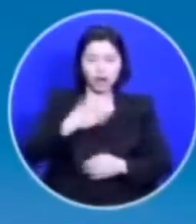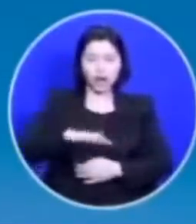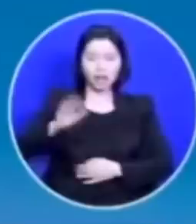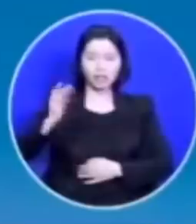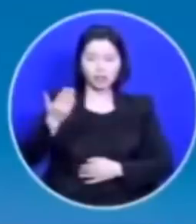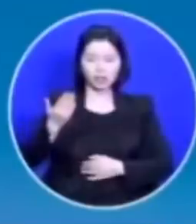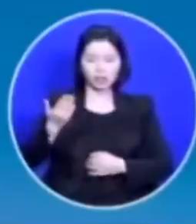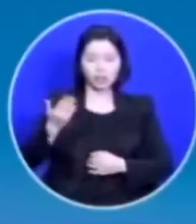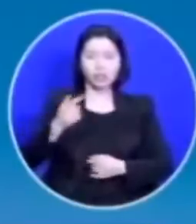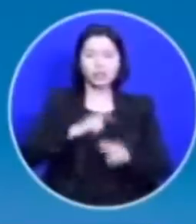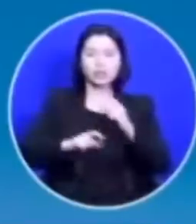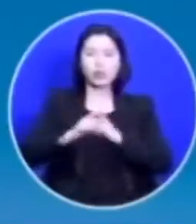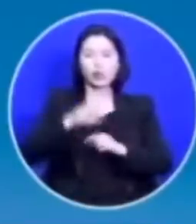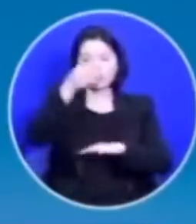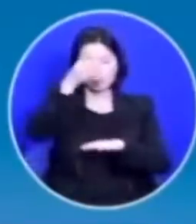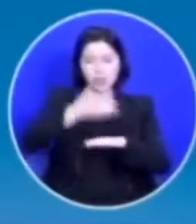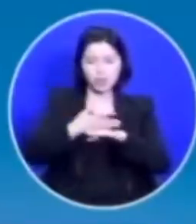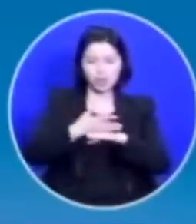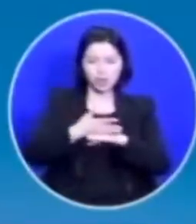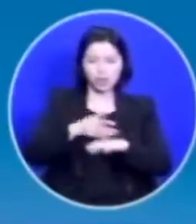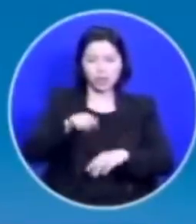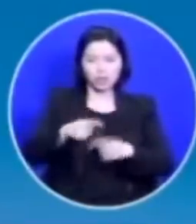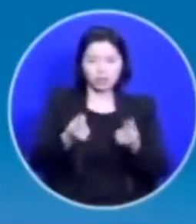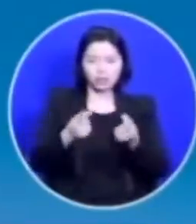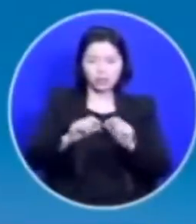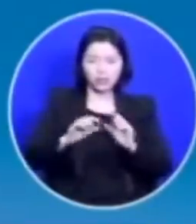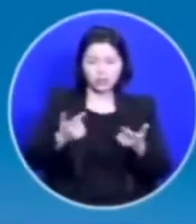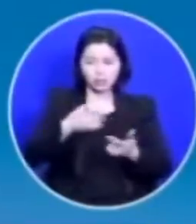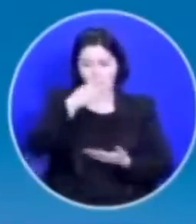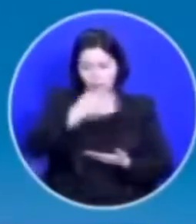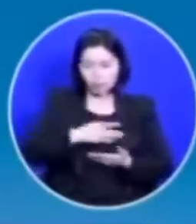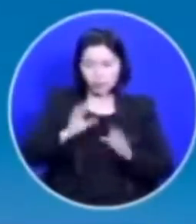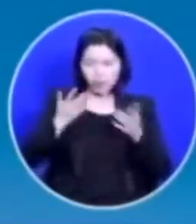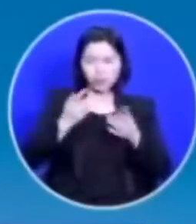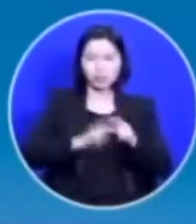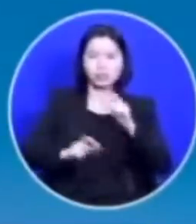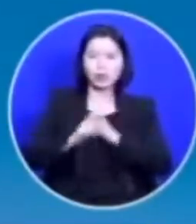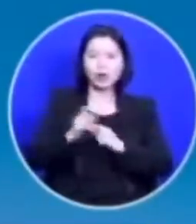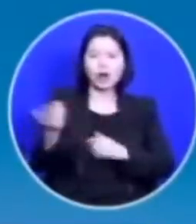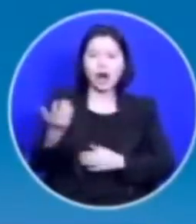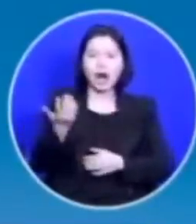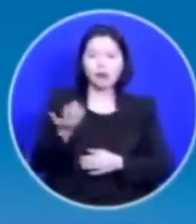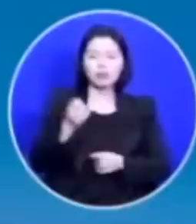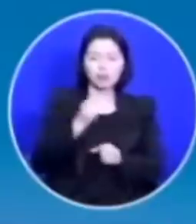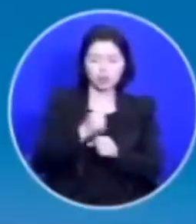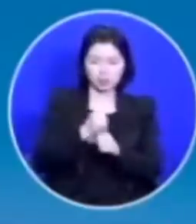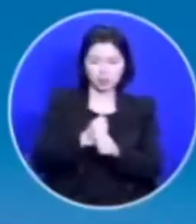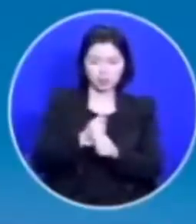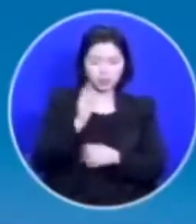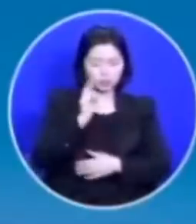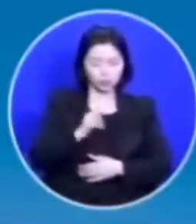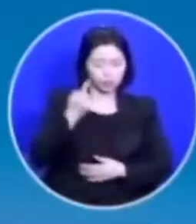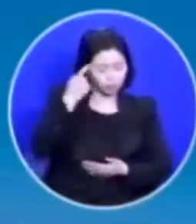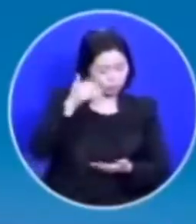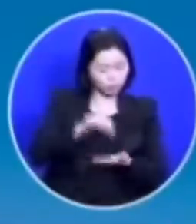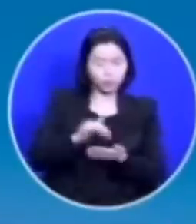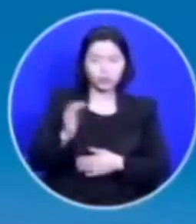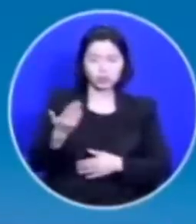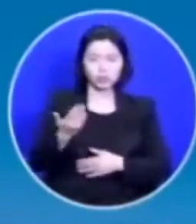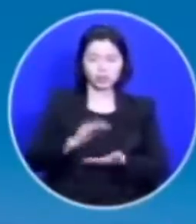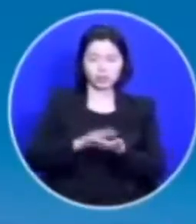미안했습니다 안 그래도 힘든 아이를 제가 더 아프게 해 버린 것입니다 너무 후회가 됩니다